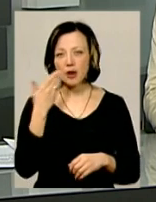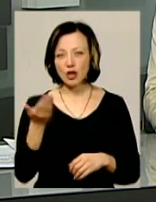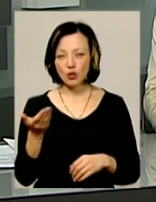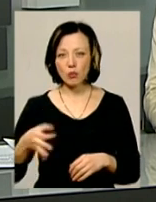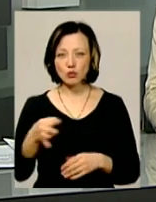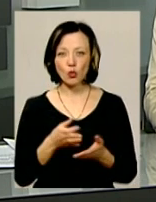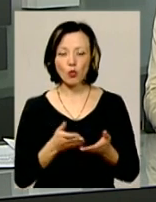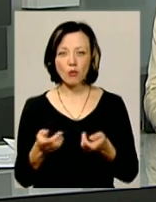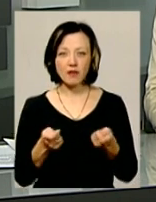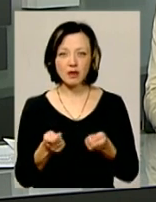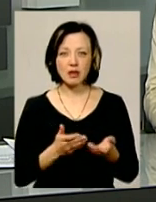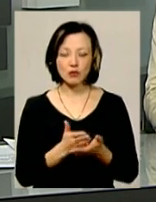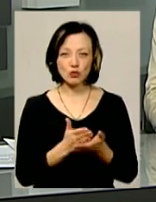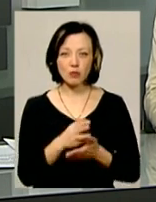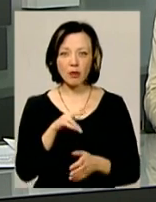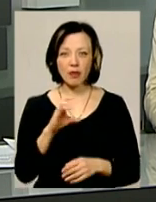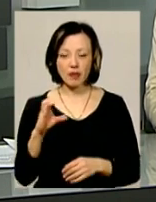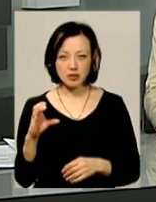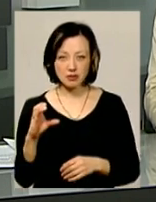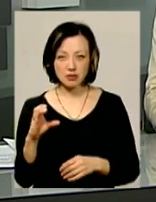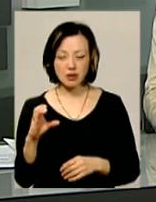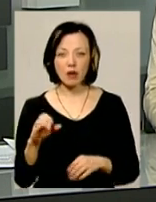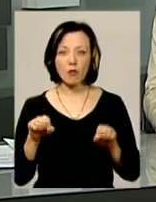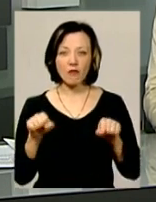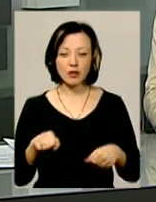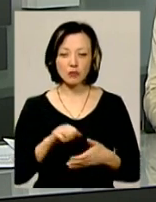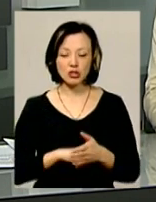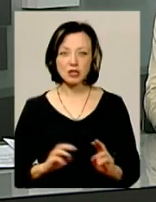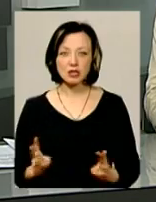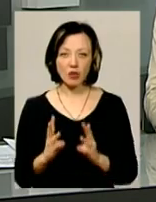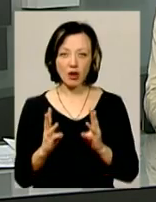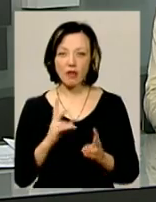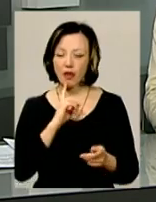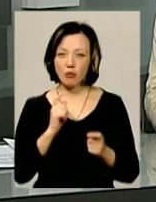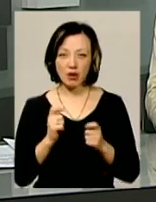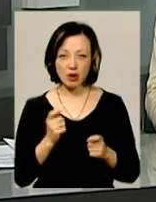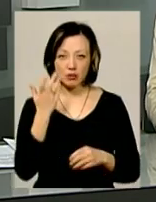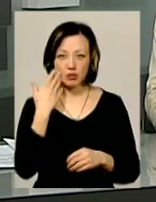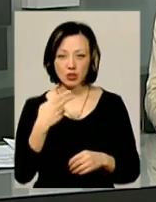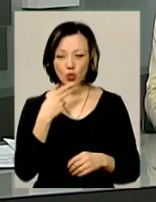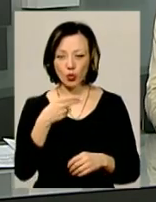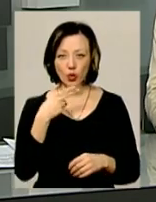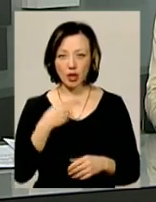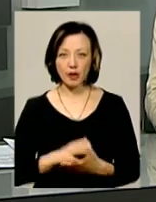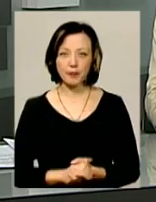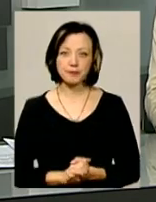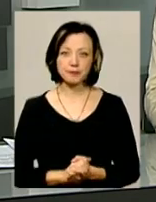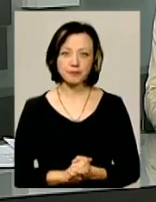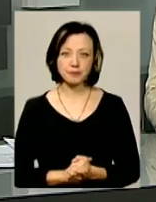управління Державної служби з надзвичайних ситуацій Андрій Козак, ймовірна причина загоряння – необережність під час куріння.